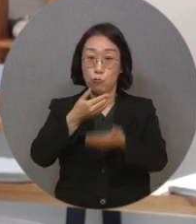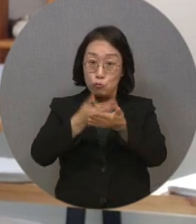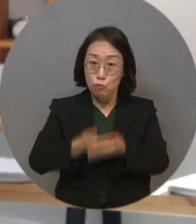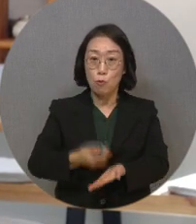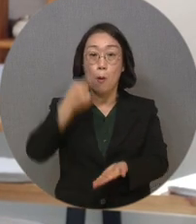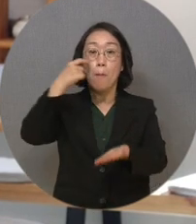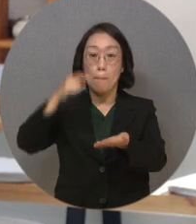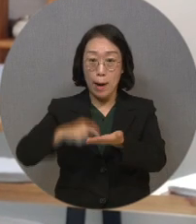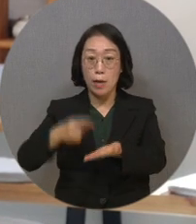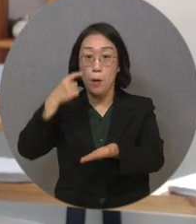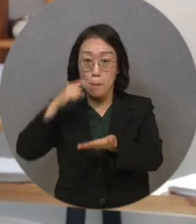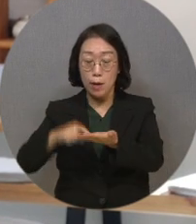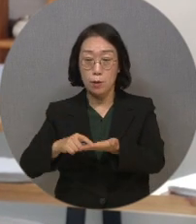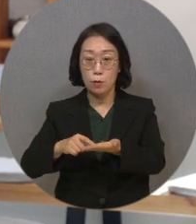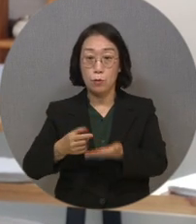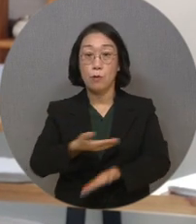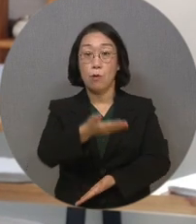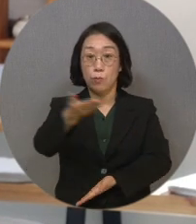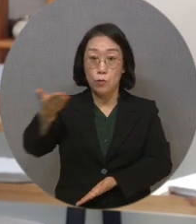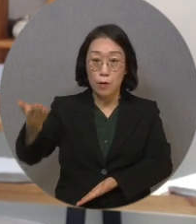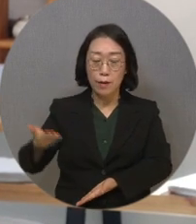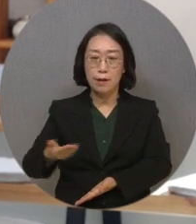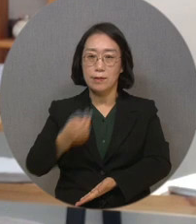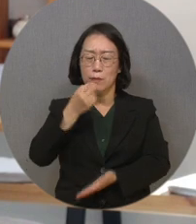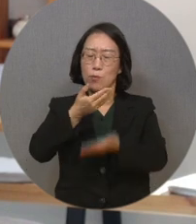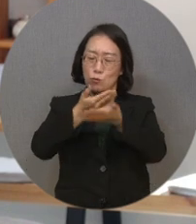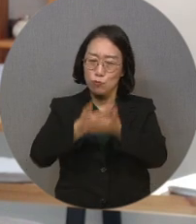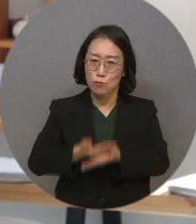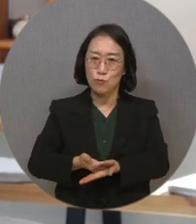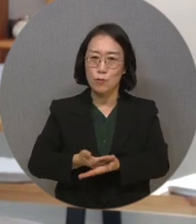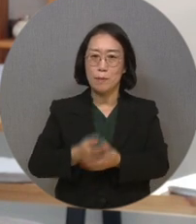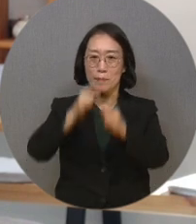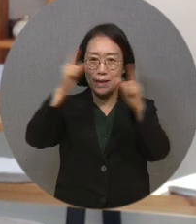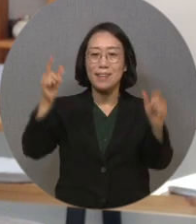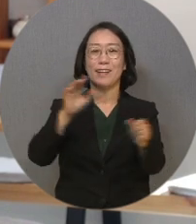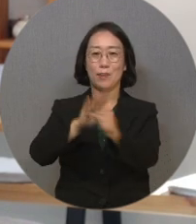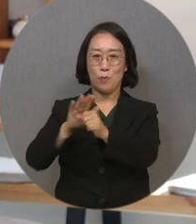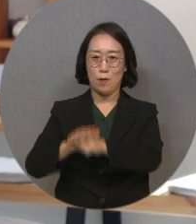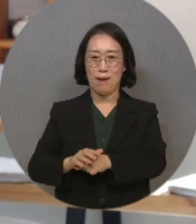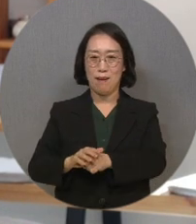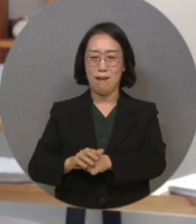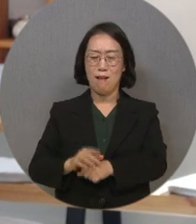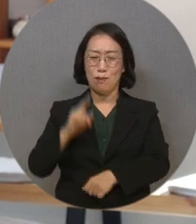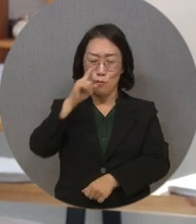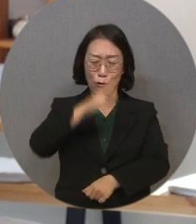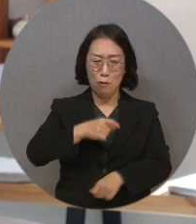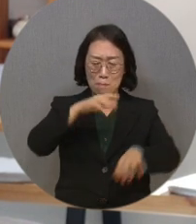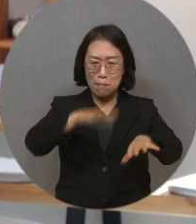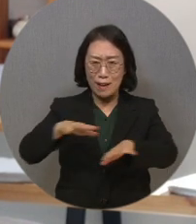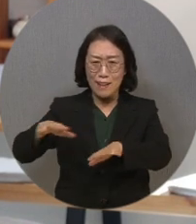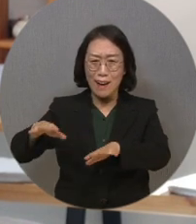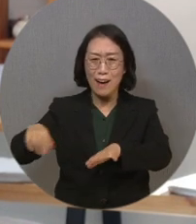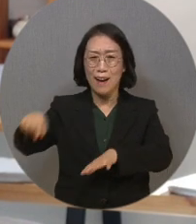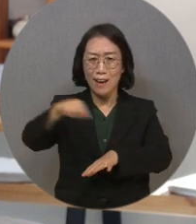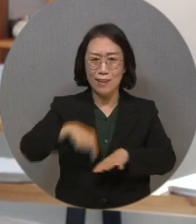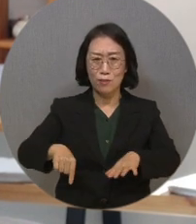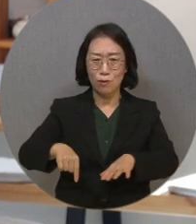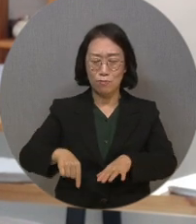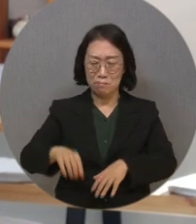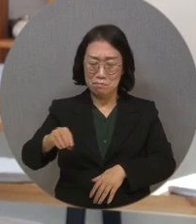발견하고 관객에게 생명의 소중함을 이야기합니다. 오염된 바닷가에서도 작은 생명